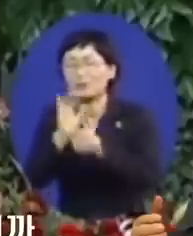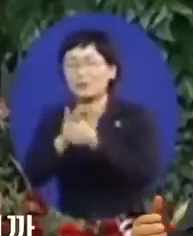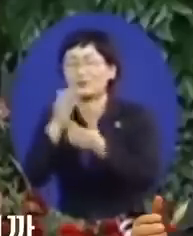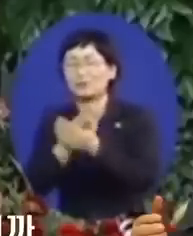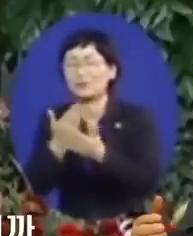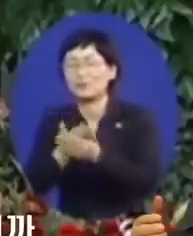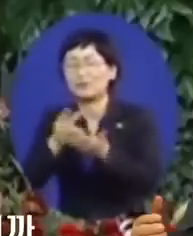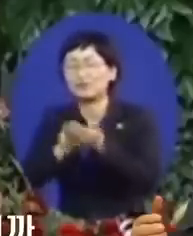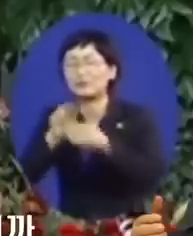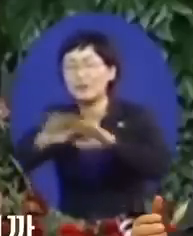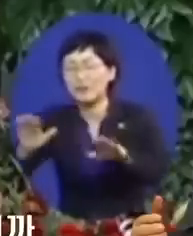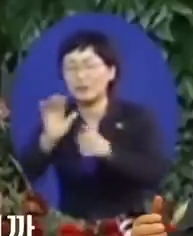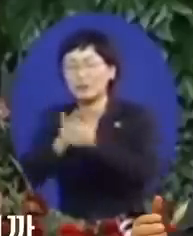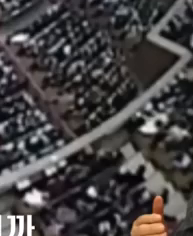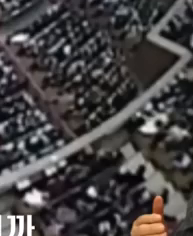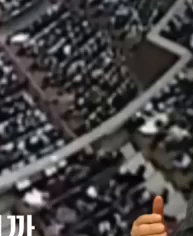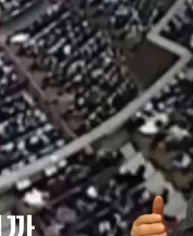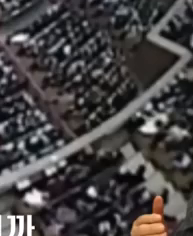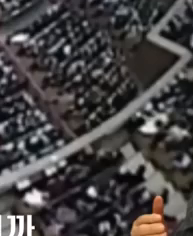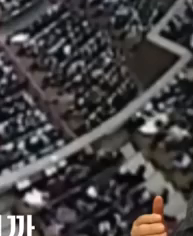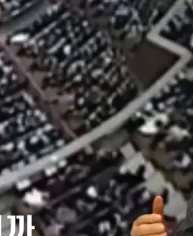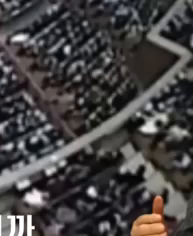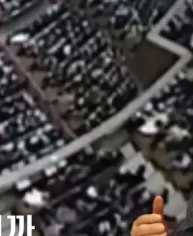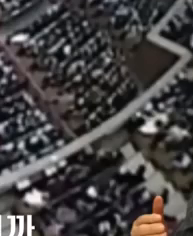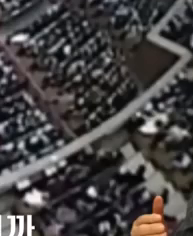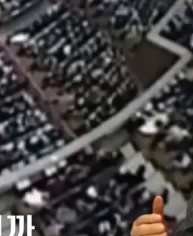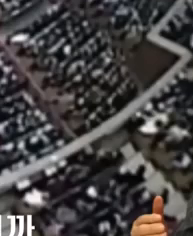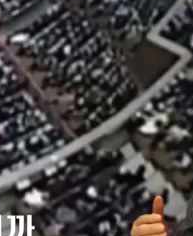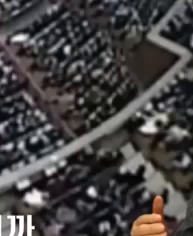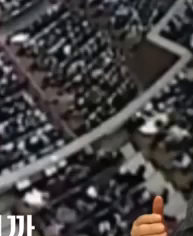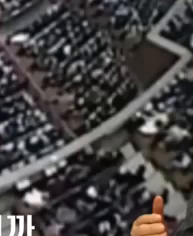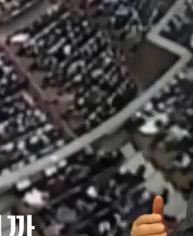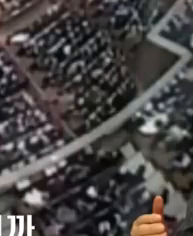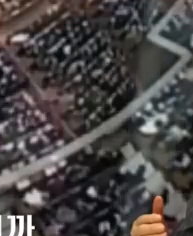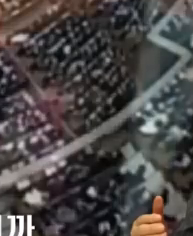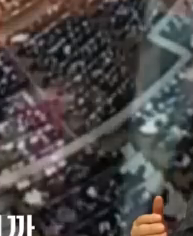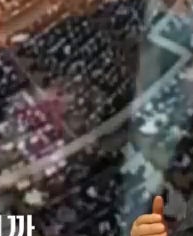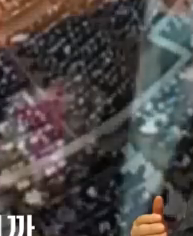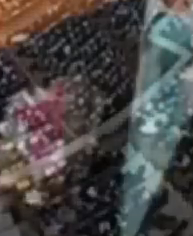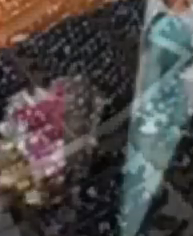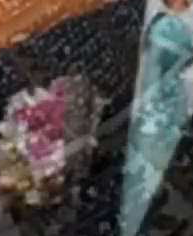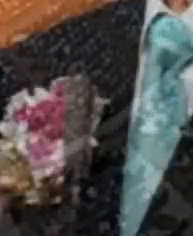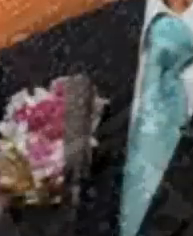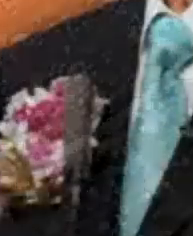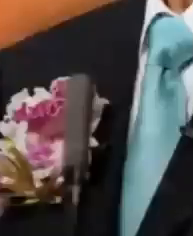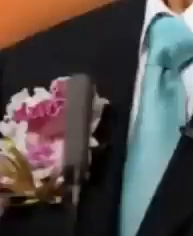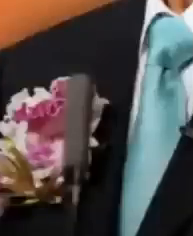문제를 해결하여 주옵소서. 예수님 이름으로 기도합니다. 아멘, 아멘.